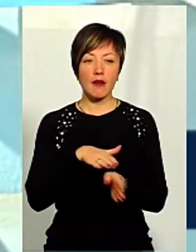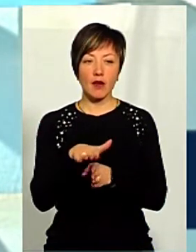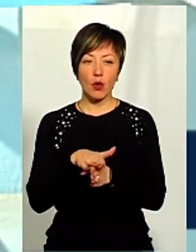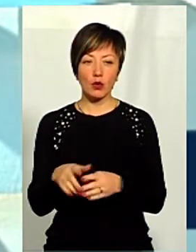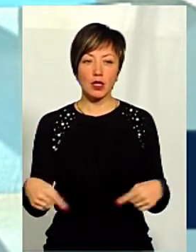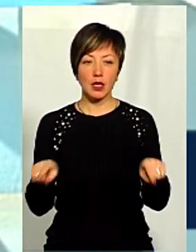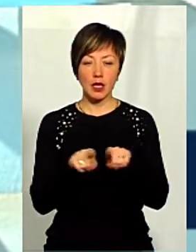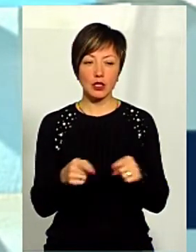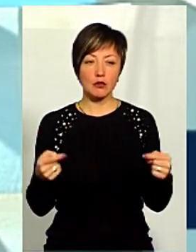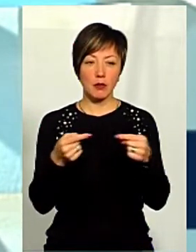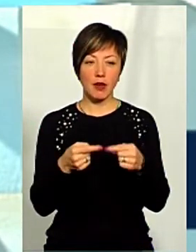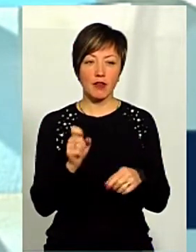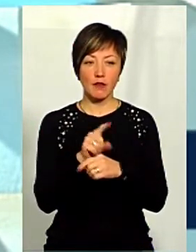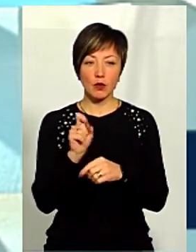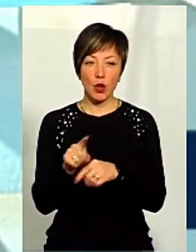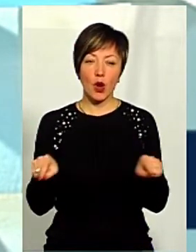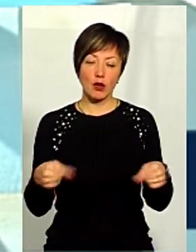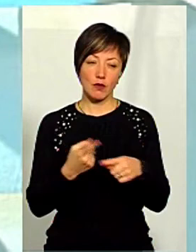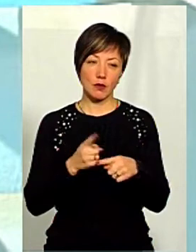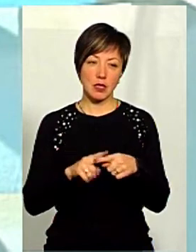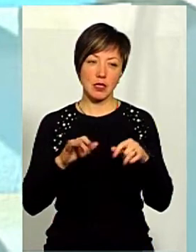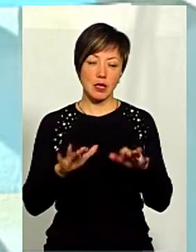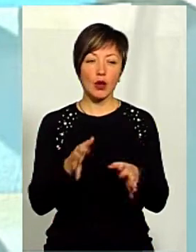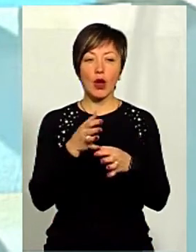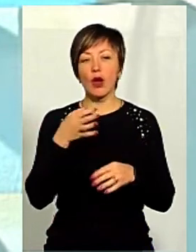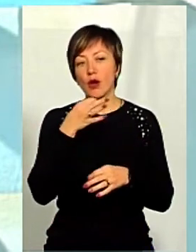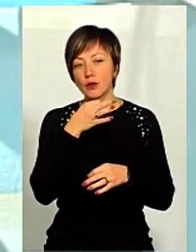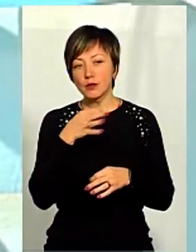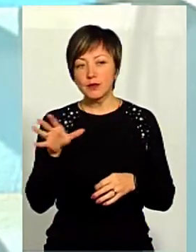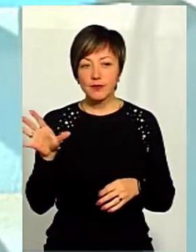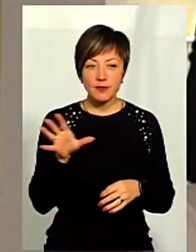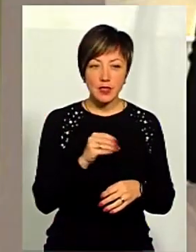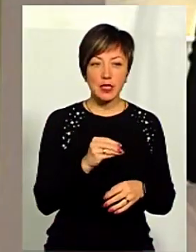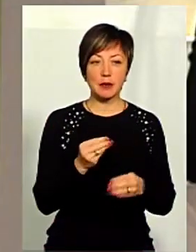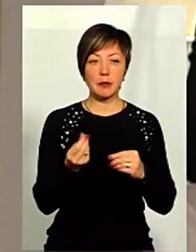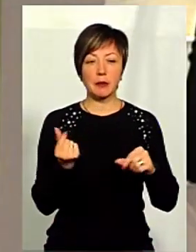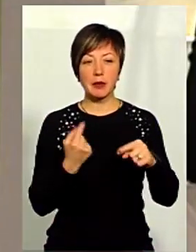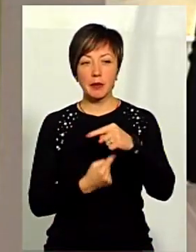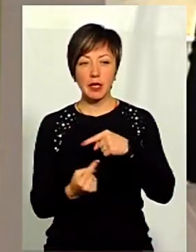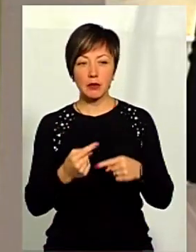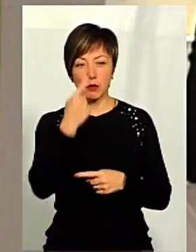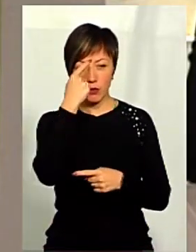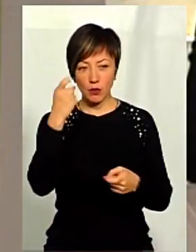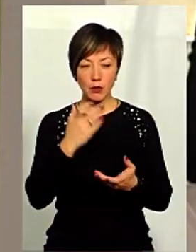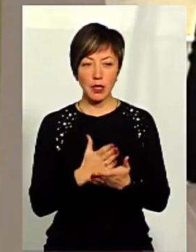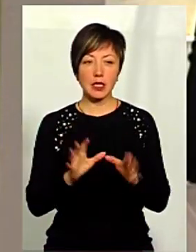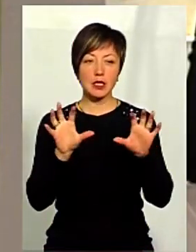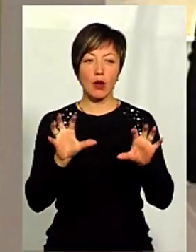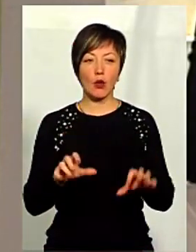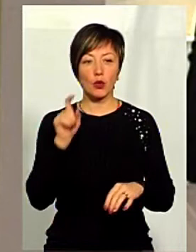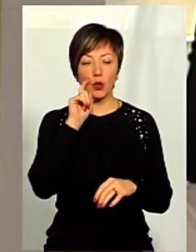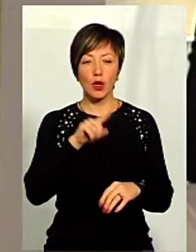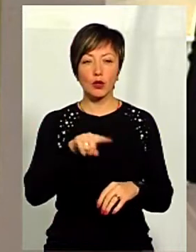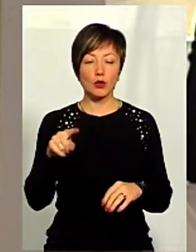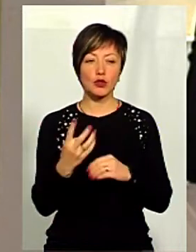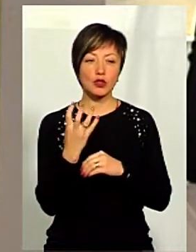виконує теж певні функції, тобто організовуємо цей захід. А всі підприємці повідомлені про те, що є закон України